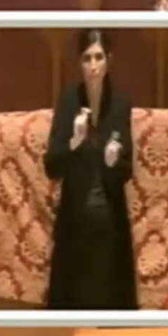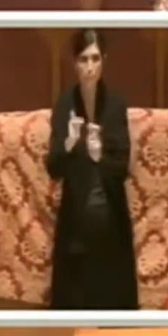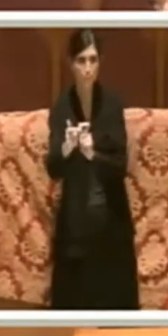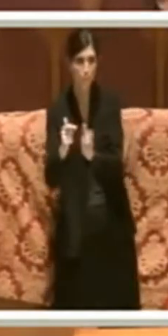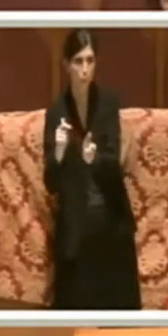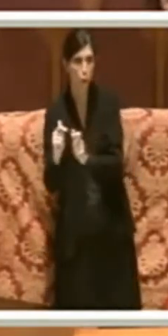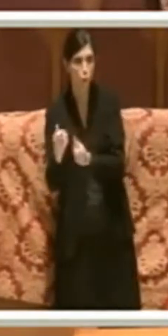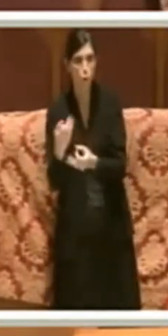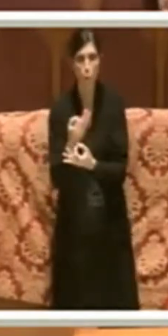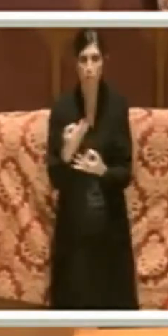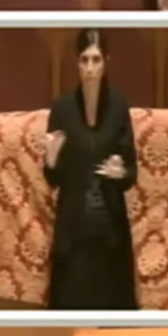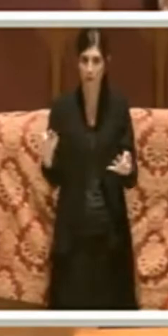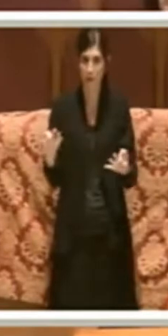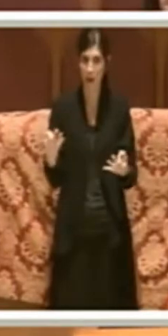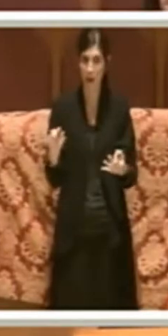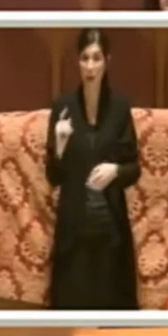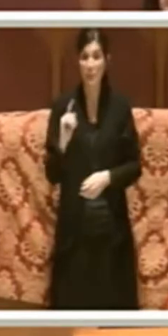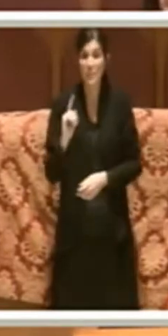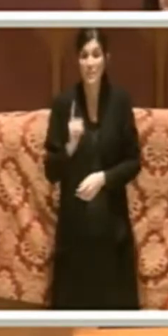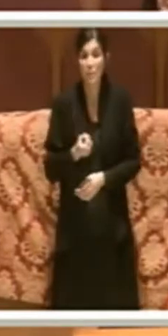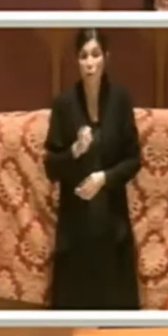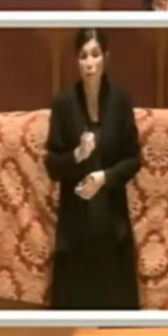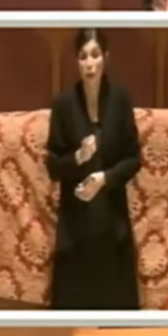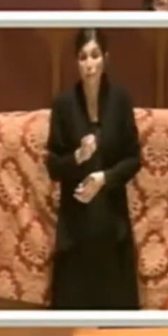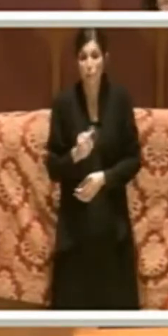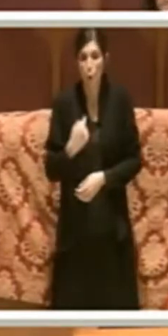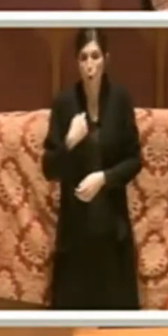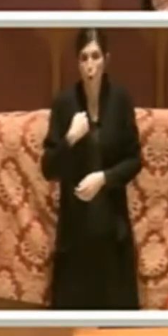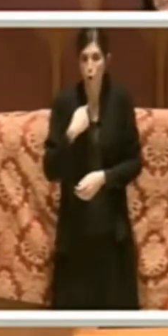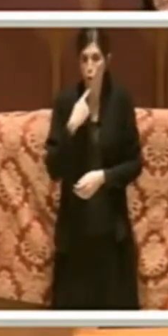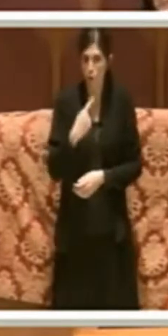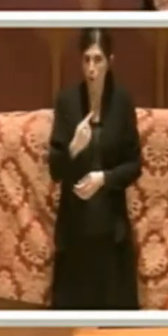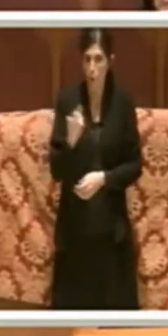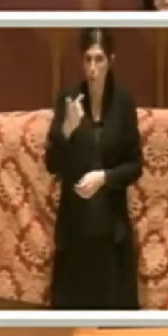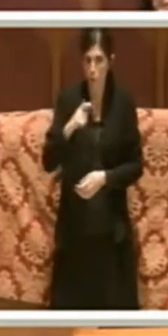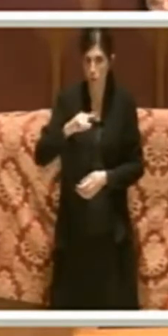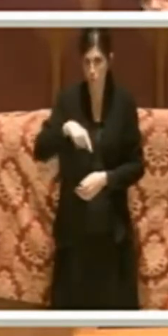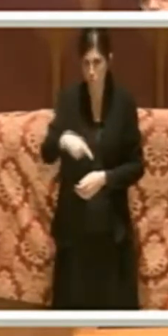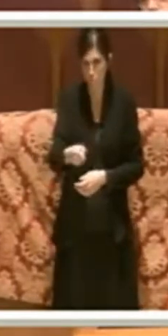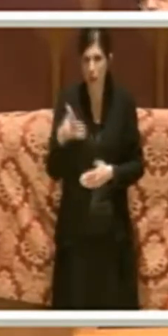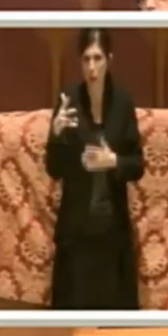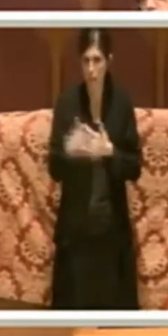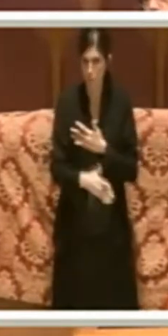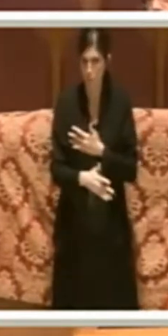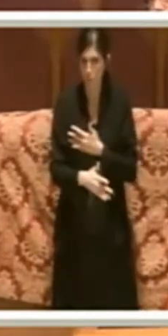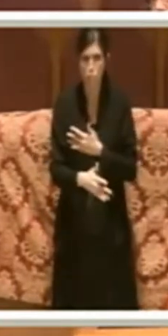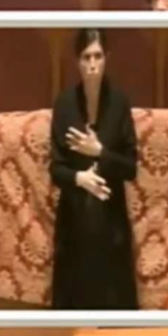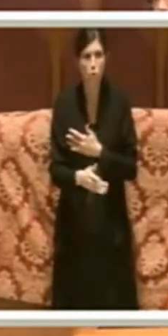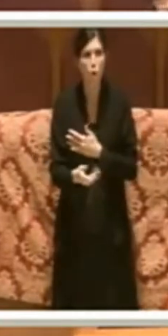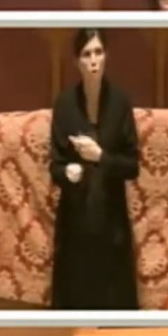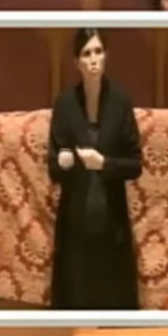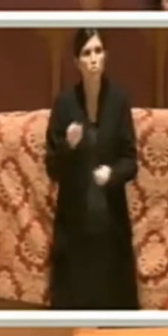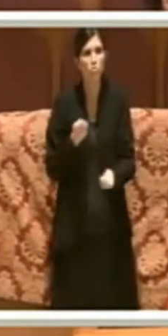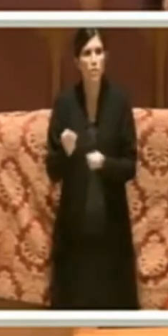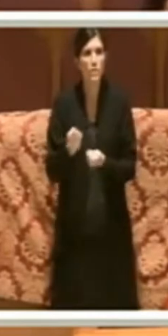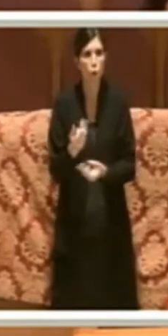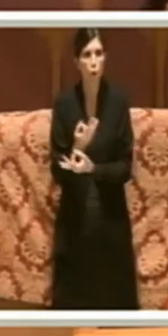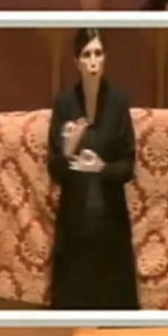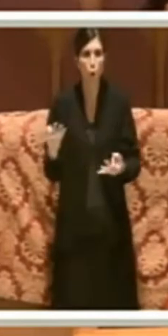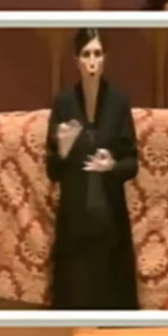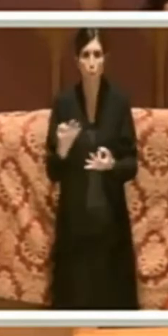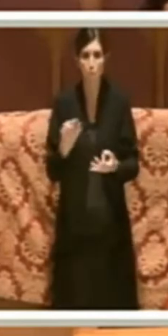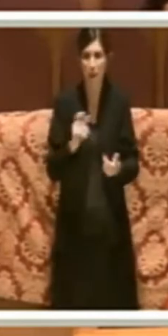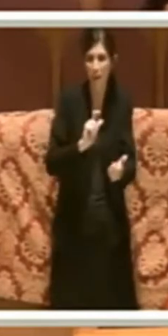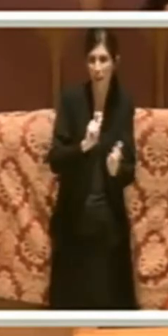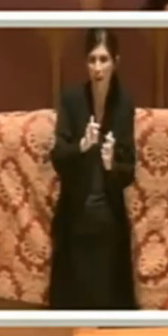perché poi approfondirò, nella normale gestione dei rapporti che avvengono, perché le